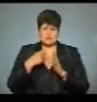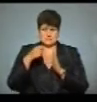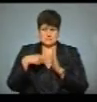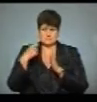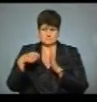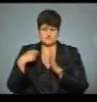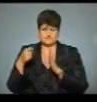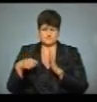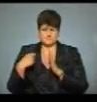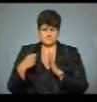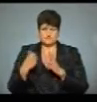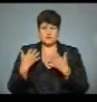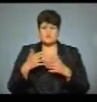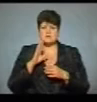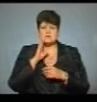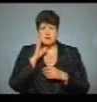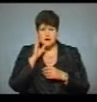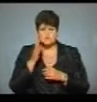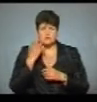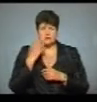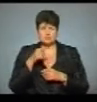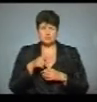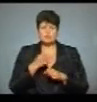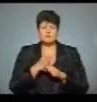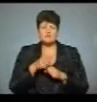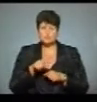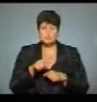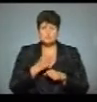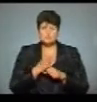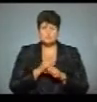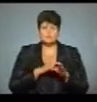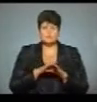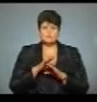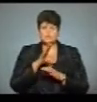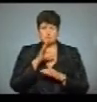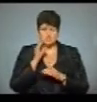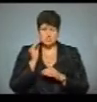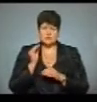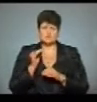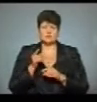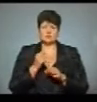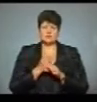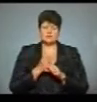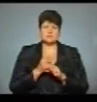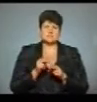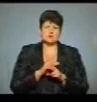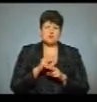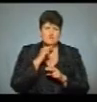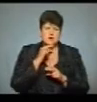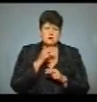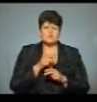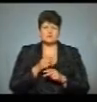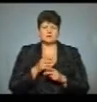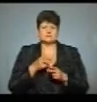камеру, а вже зранку, коли він працював тут цілу ніч. Цілу ніч він працював нас, він робив великі зауваження, він погрожував всім